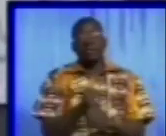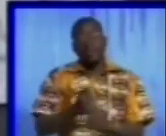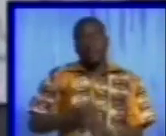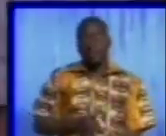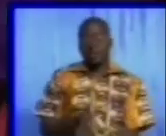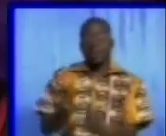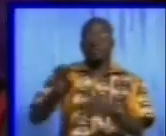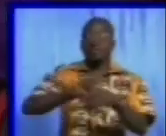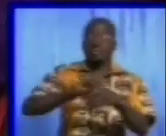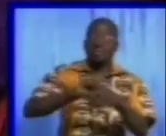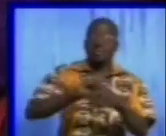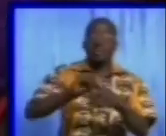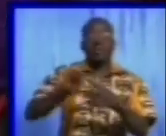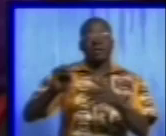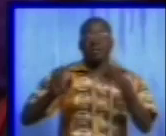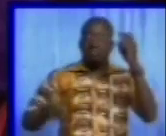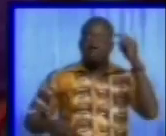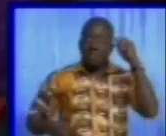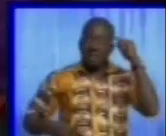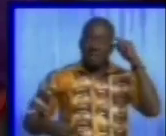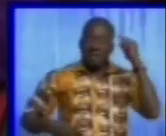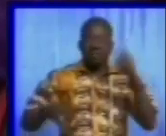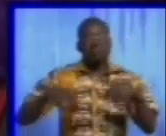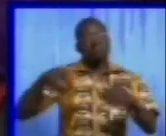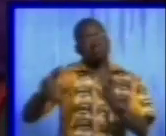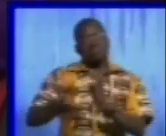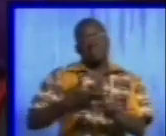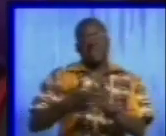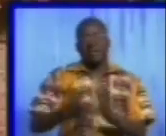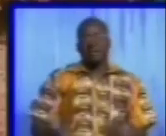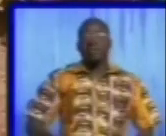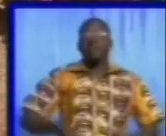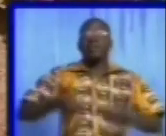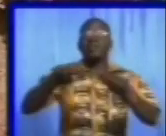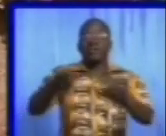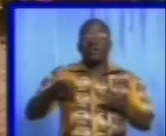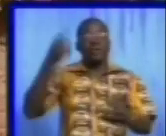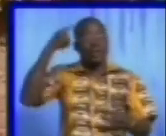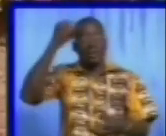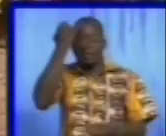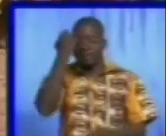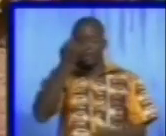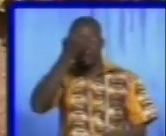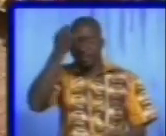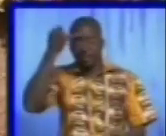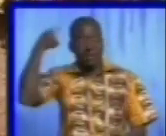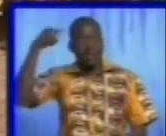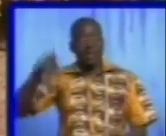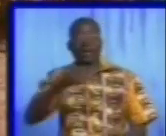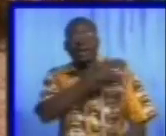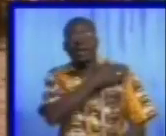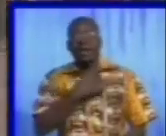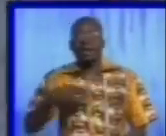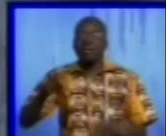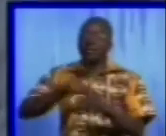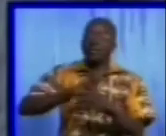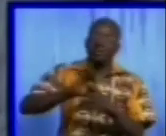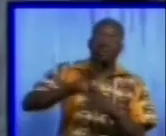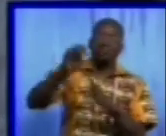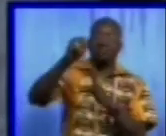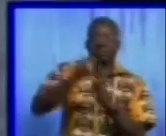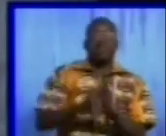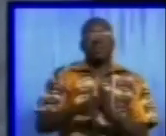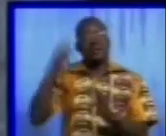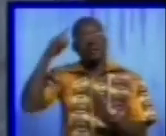maladies liées au diabète. Son plateau technique fourni par l'entraide missionnaire de Suisse est approprié et un agent formé en diabétologie dans ce